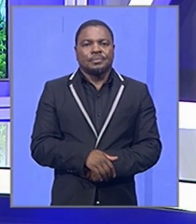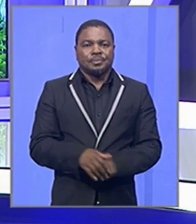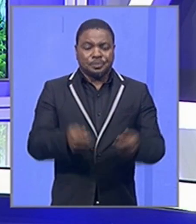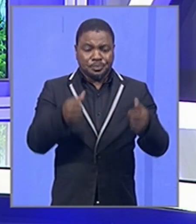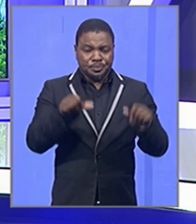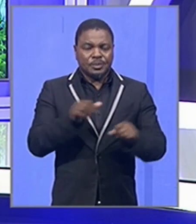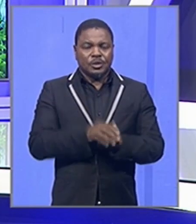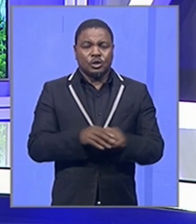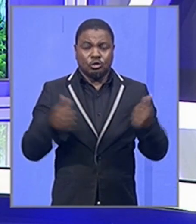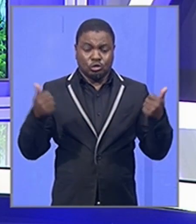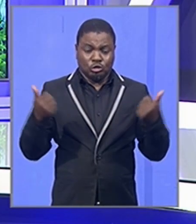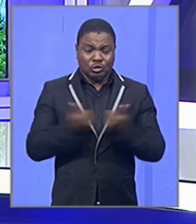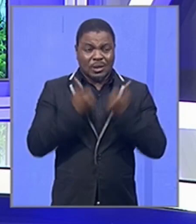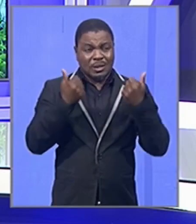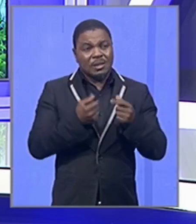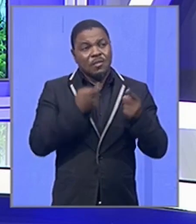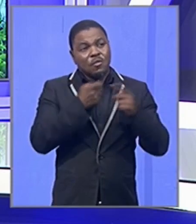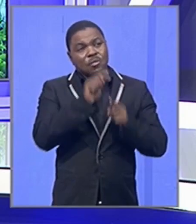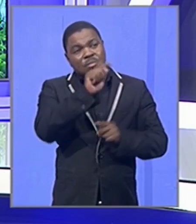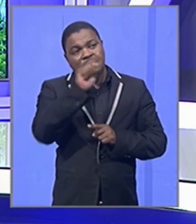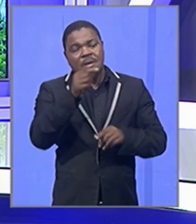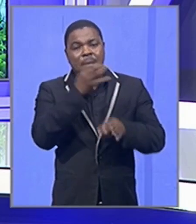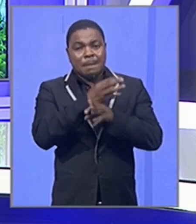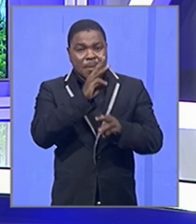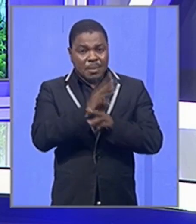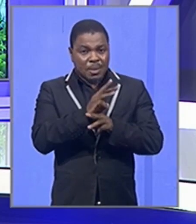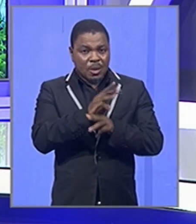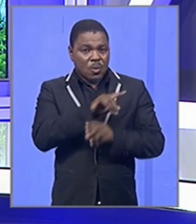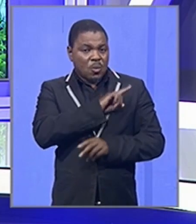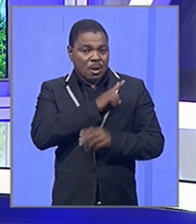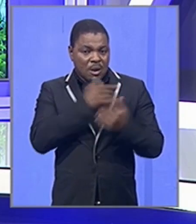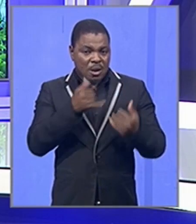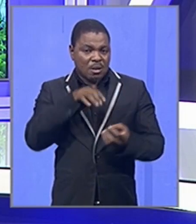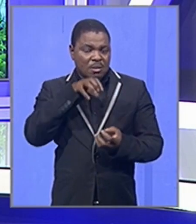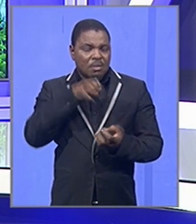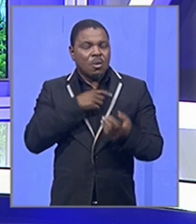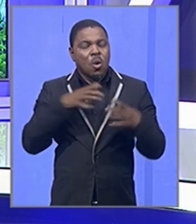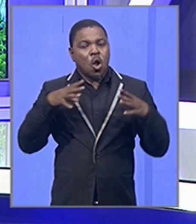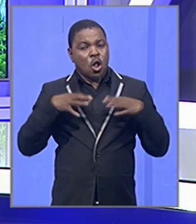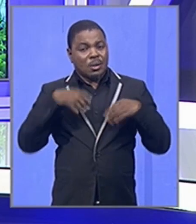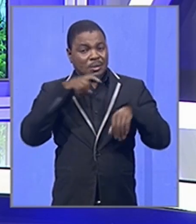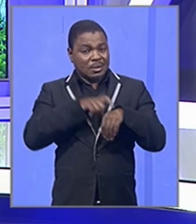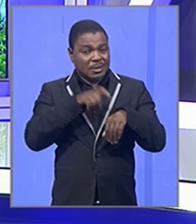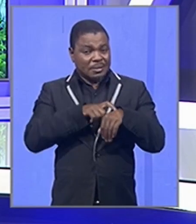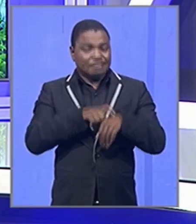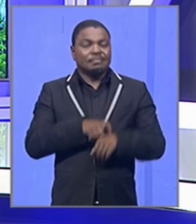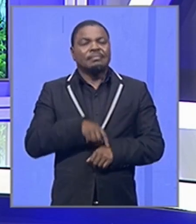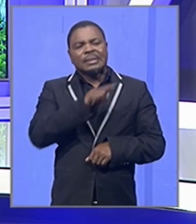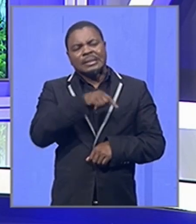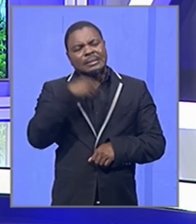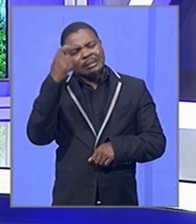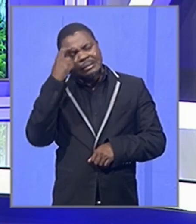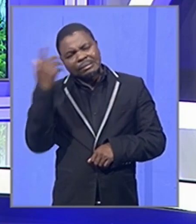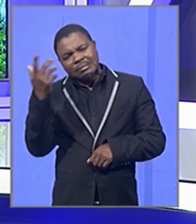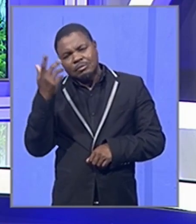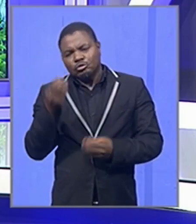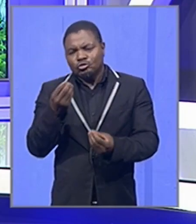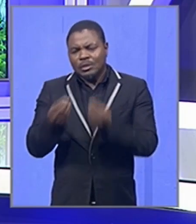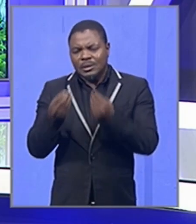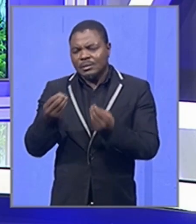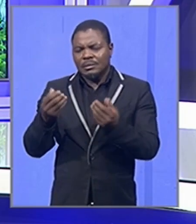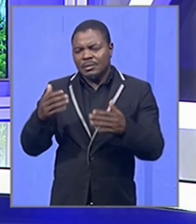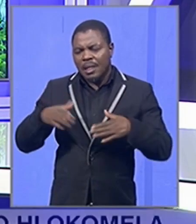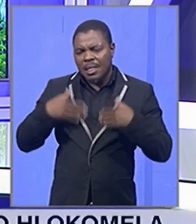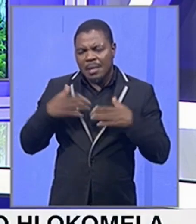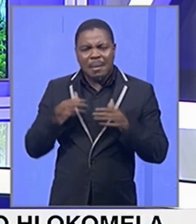Engwe ya ditlhotlho tšeo batswadi ba lebanego le tšona ka nako ya maikhutšo a sekolo ke ka moo ba ka dirago gore ba thabiše bana